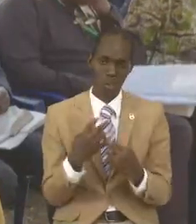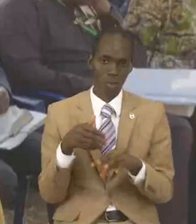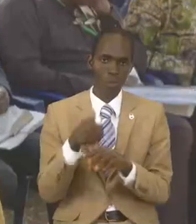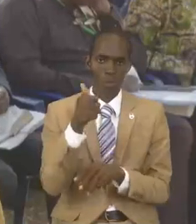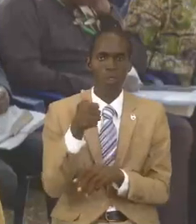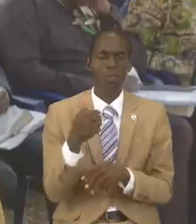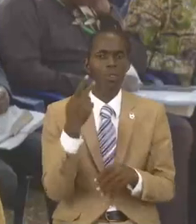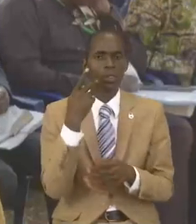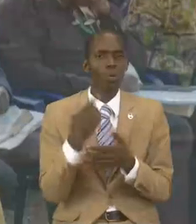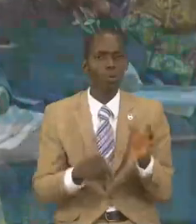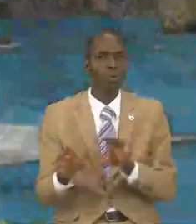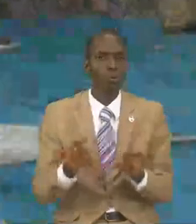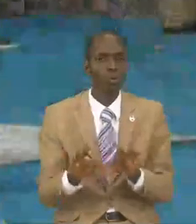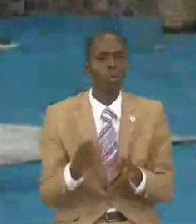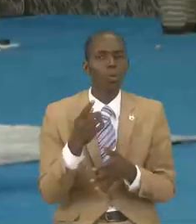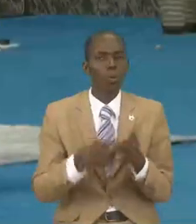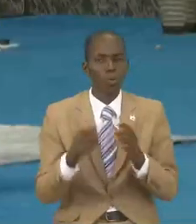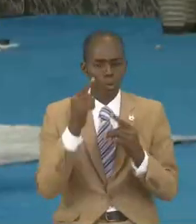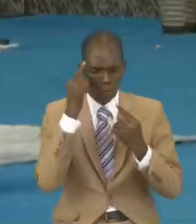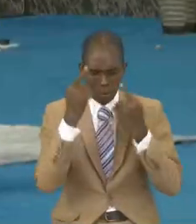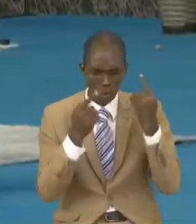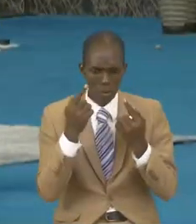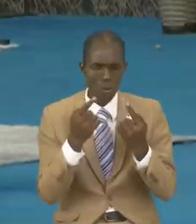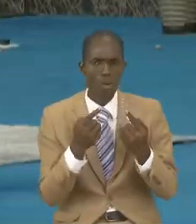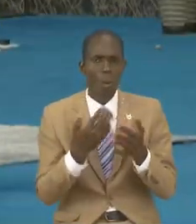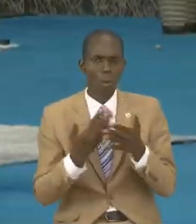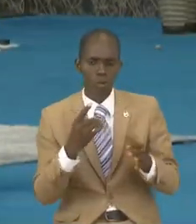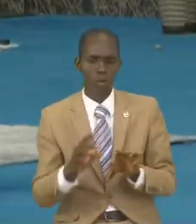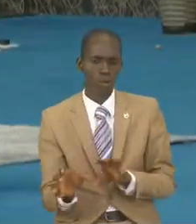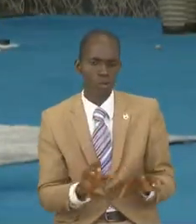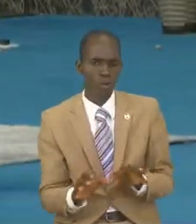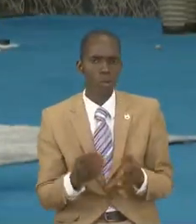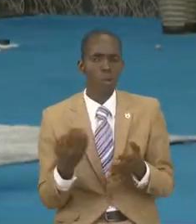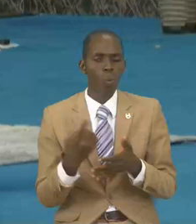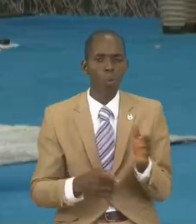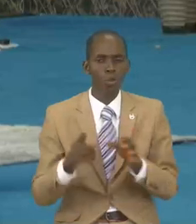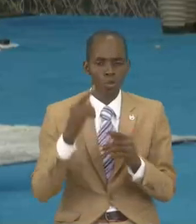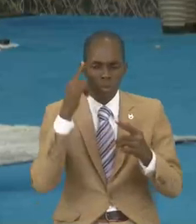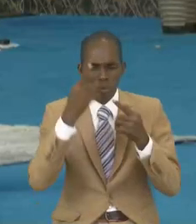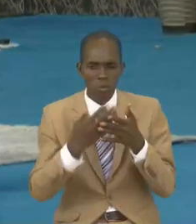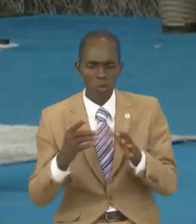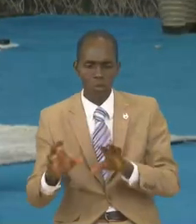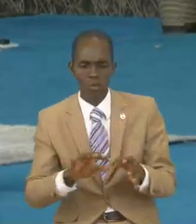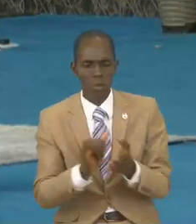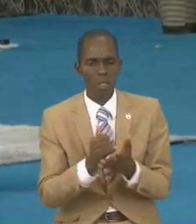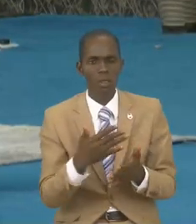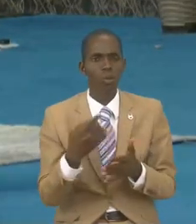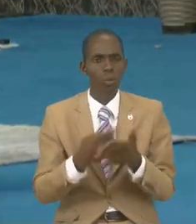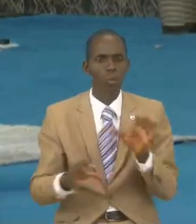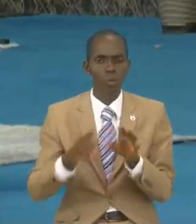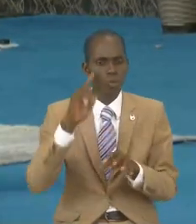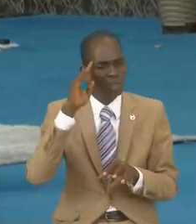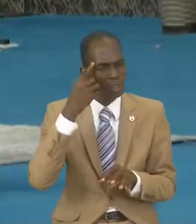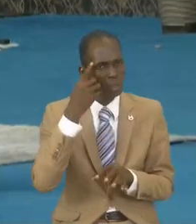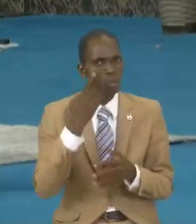ta concentration sur qu'est-ce que tu considères la manière de faire, avant de planifier, avant d'agir, avant d'accomplir cela. Qu'est-ce que tu